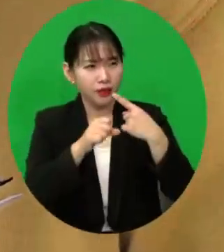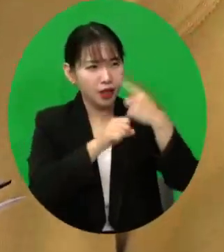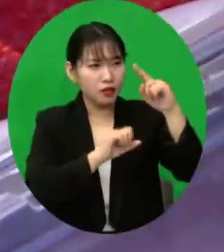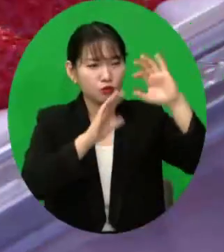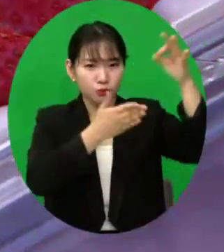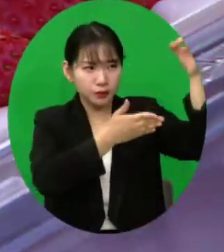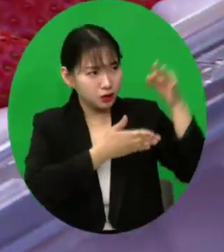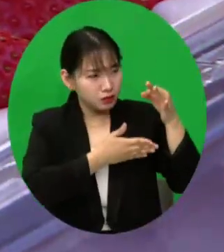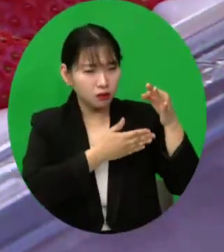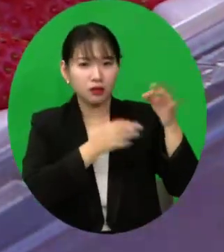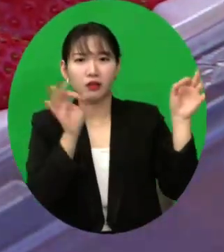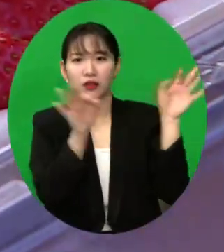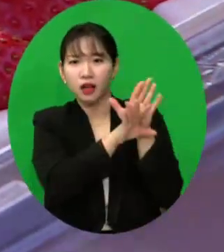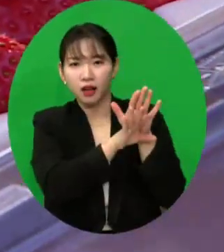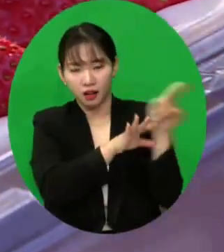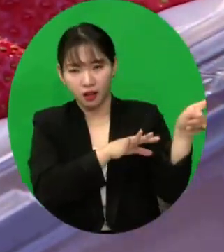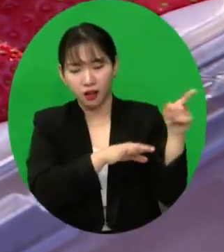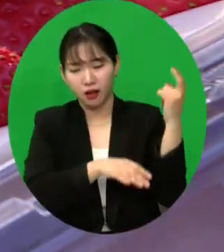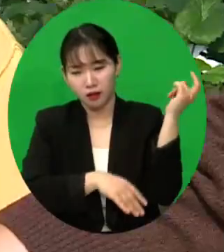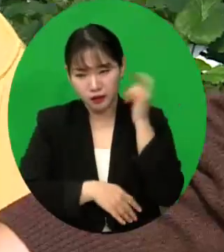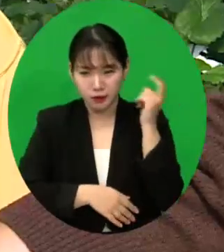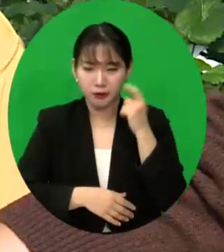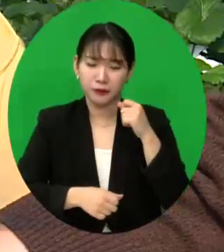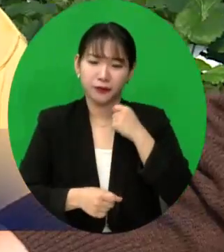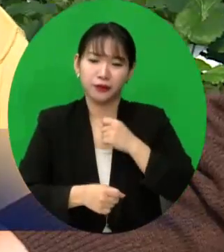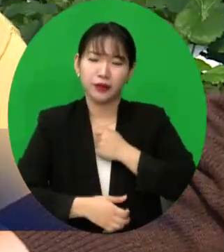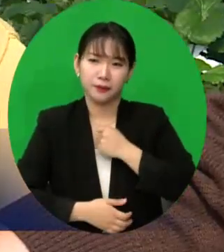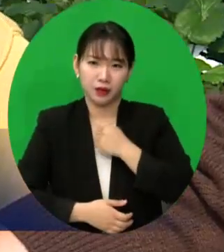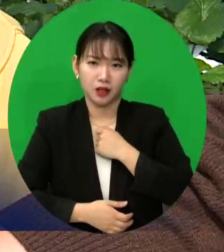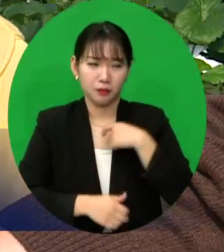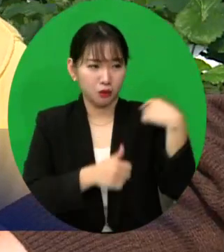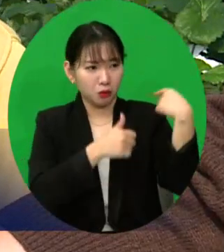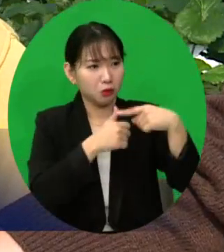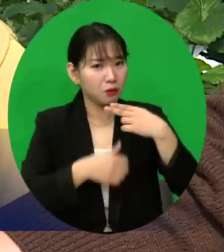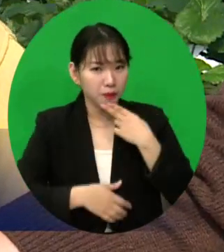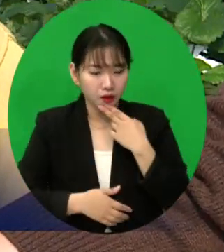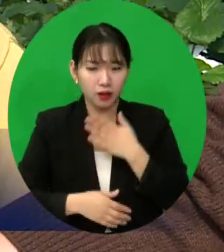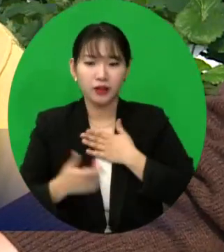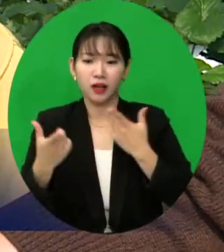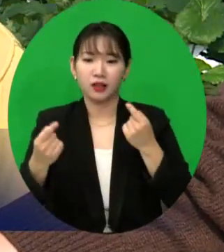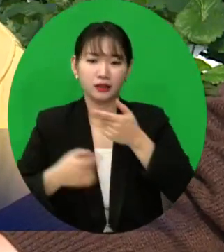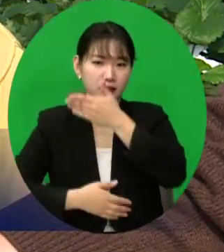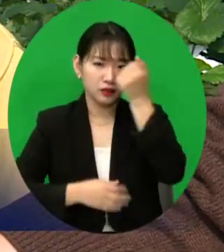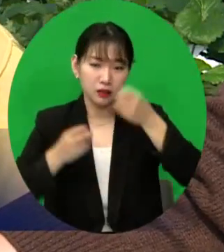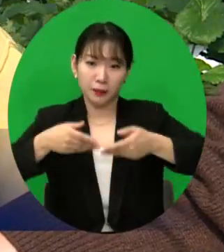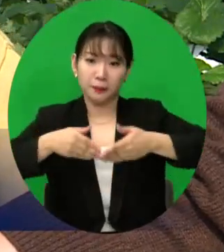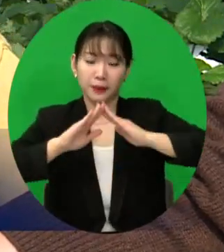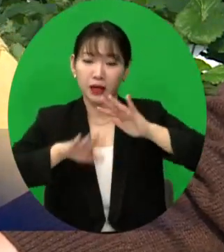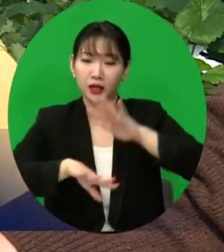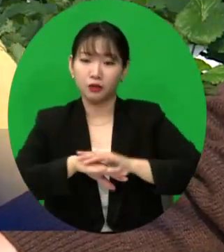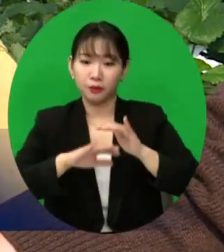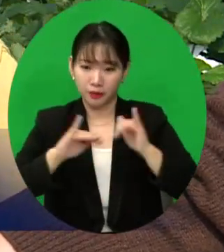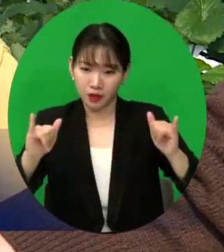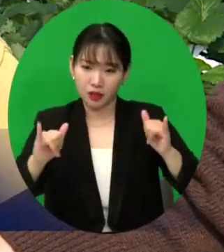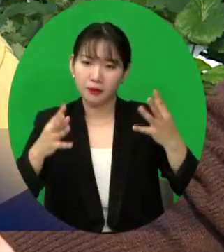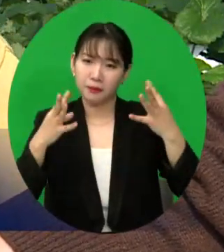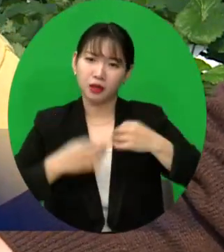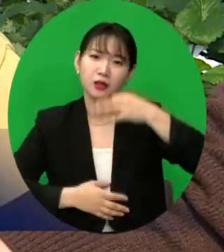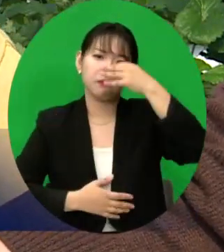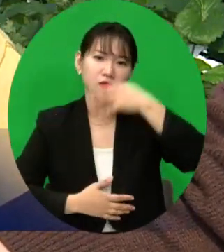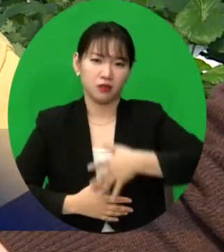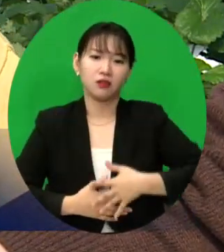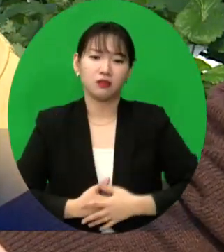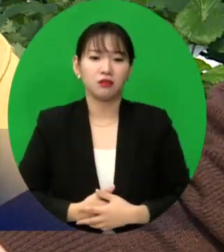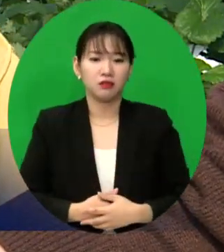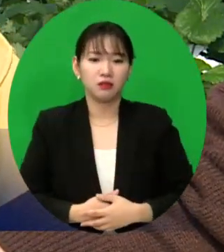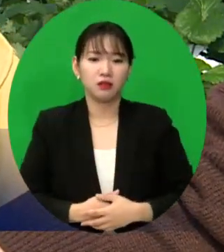사라진다는 소식에 막막함이 앞섭니다. 교육이 없어지면 저 같은 이제 청년 창업농은 좀 많이